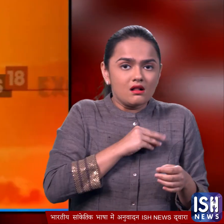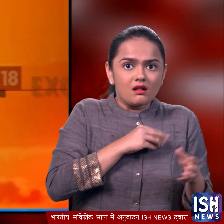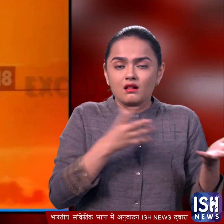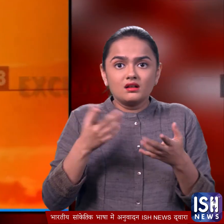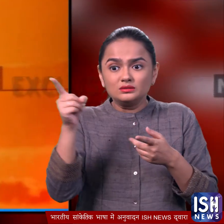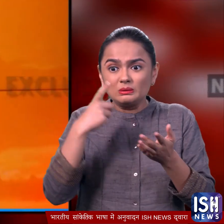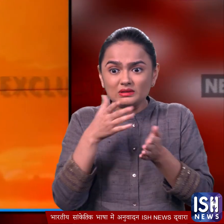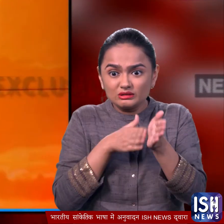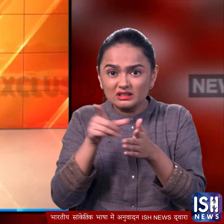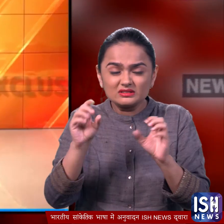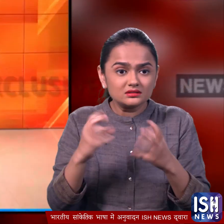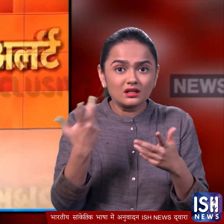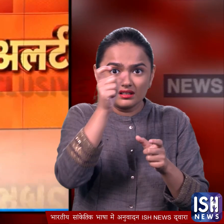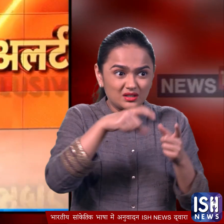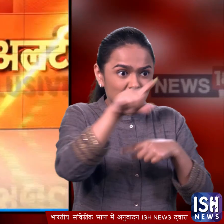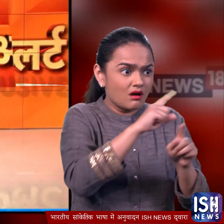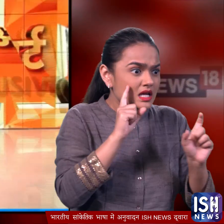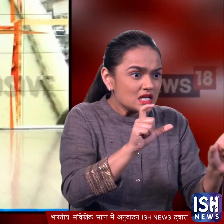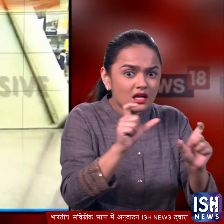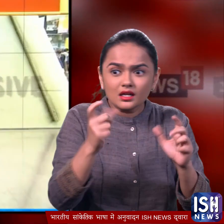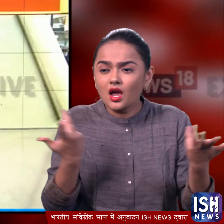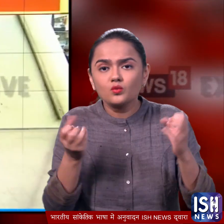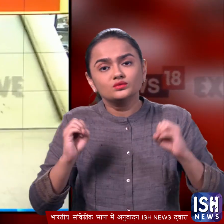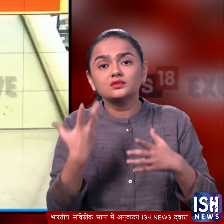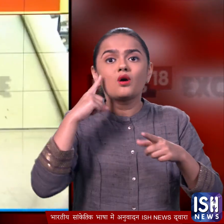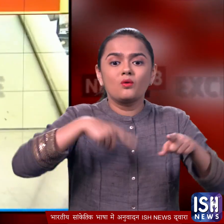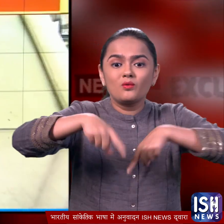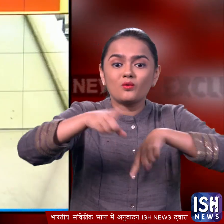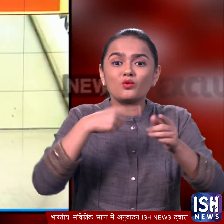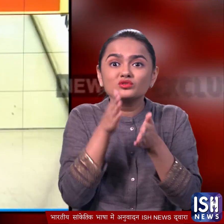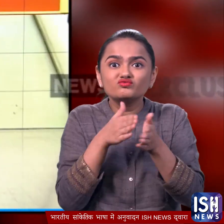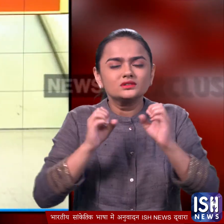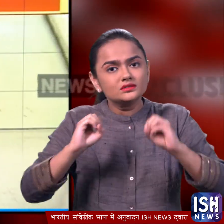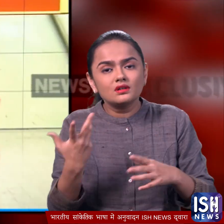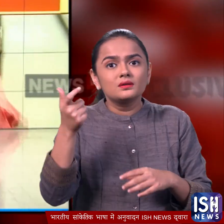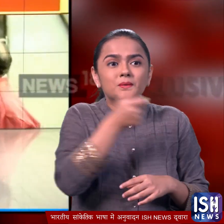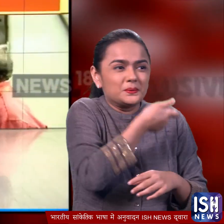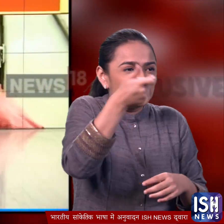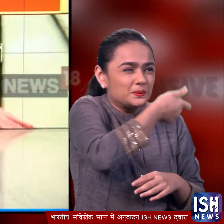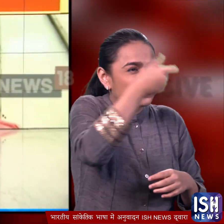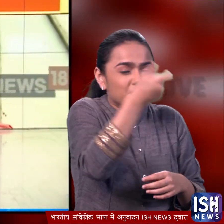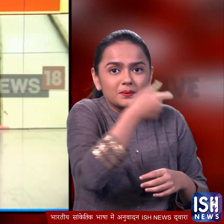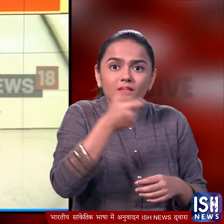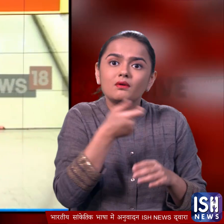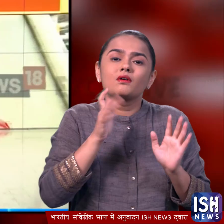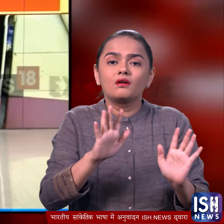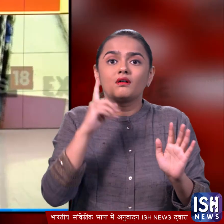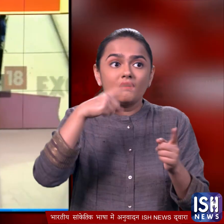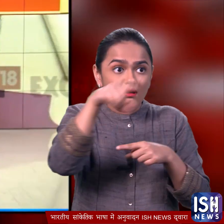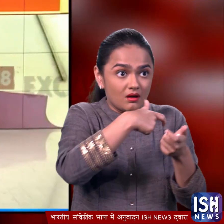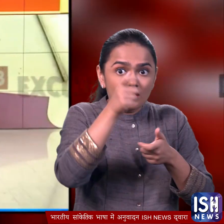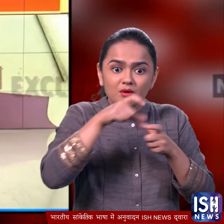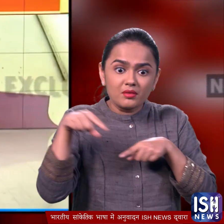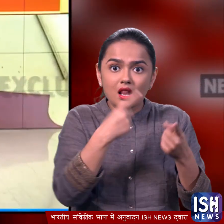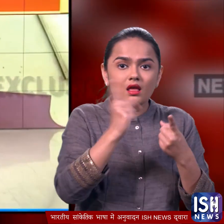गया, जिसके बाद रेलवे ने कर्मचारियों और यात्रियों की सुरक्षा के लिए लोकल ट्रेनों को सैनिटाइज करने समेत कई जरूरी कदम उठाए ताकि